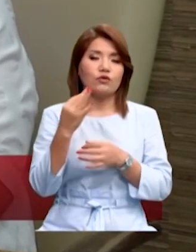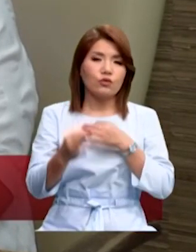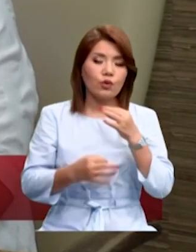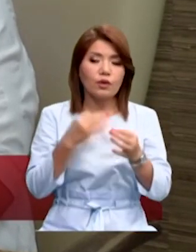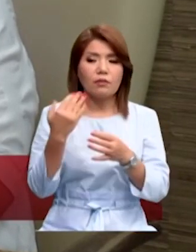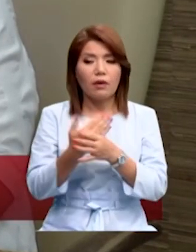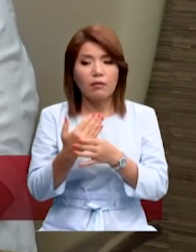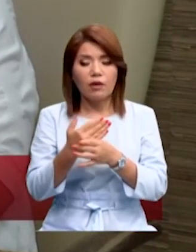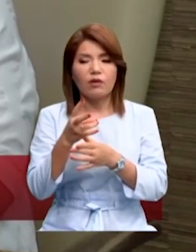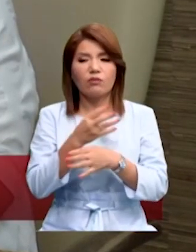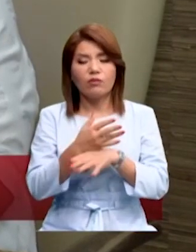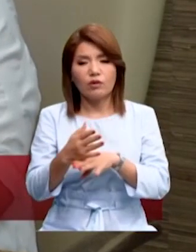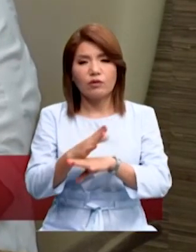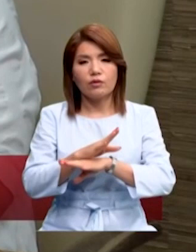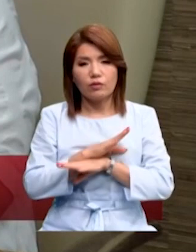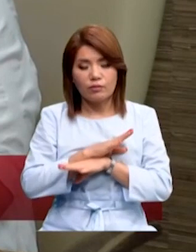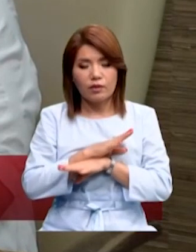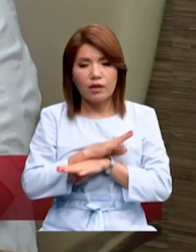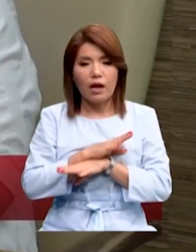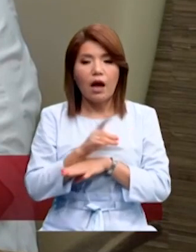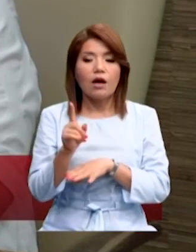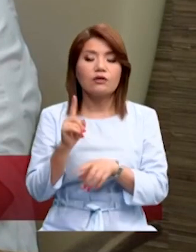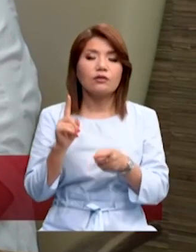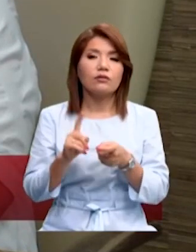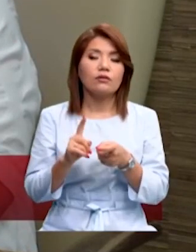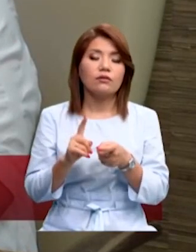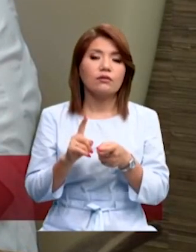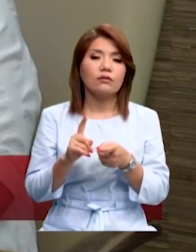он все-таки скончался. А что касается